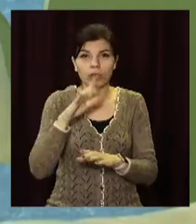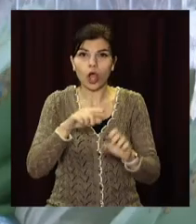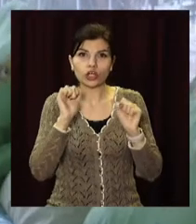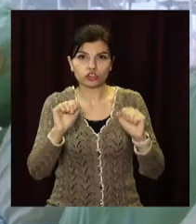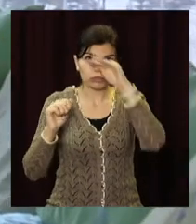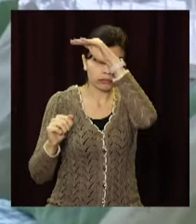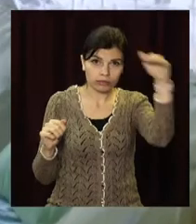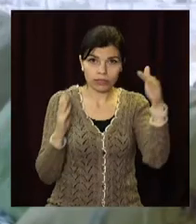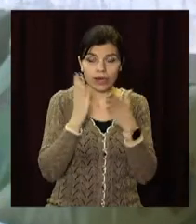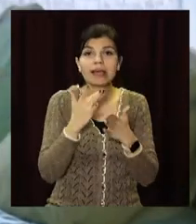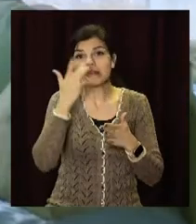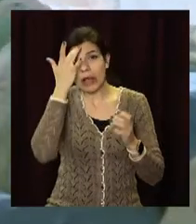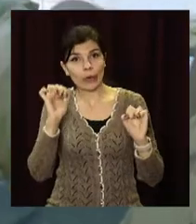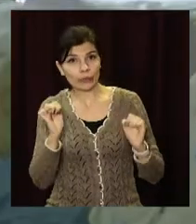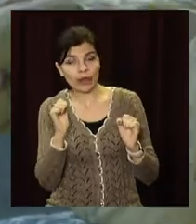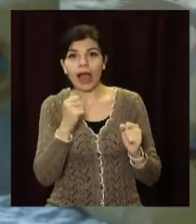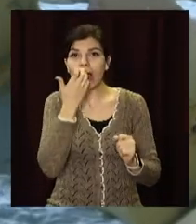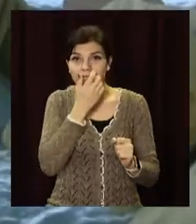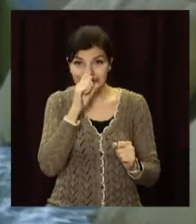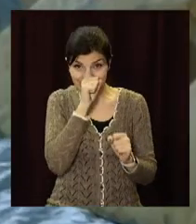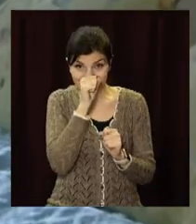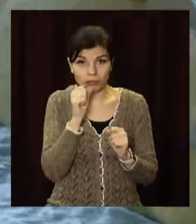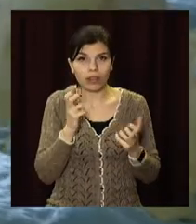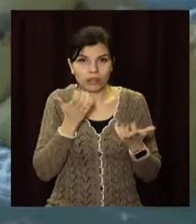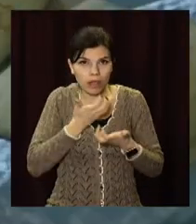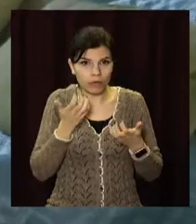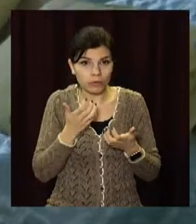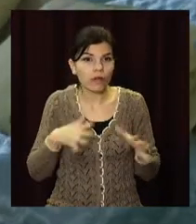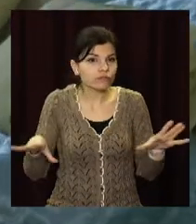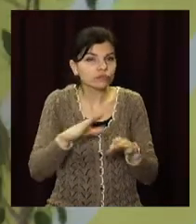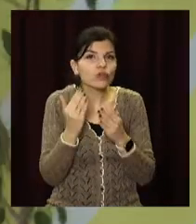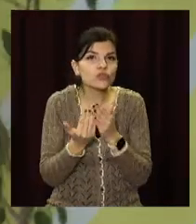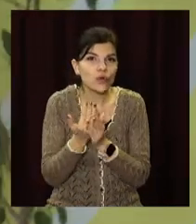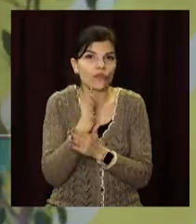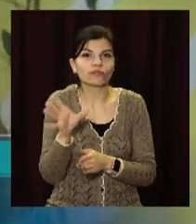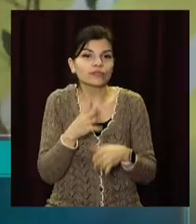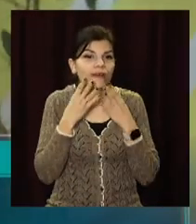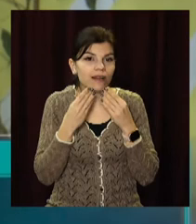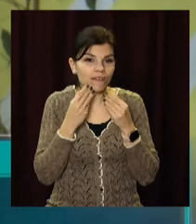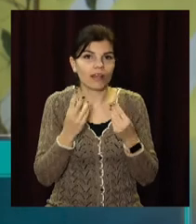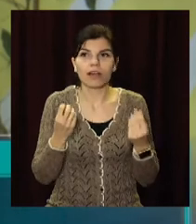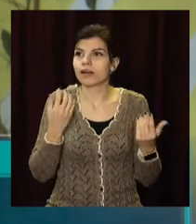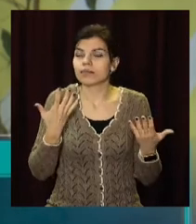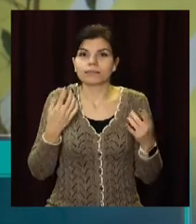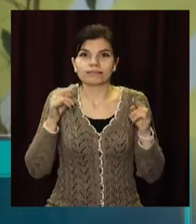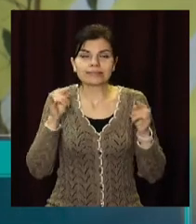фасаді, тож влітку тут прохолодно, а взимку тепло. Де все новеньке, де все гарненьке, в міру